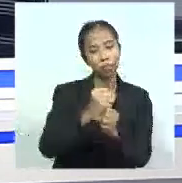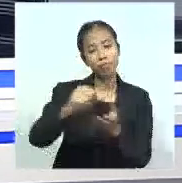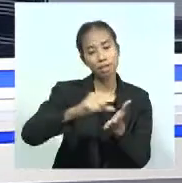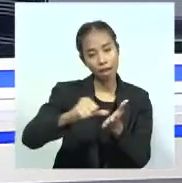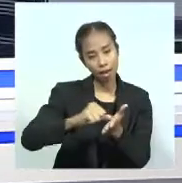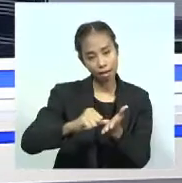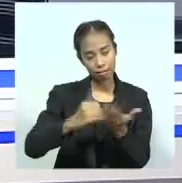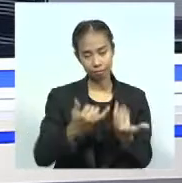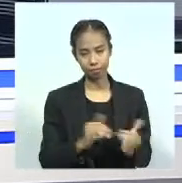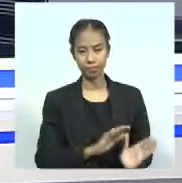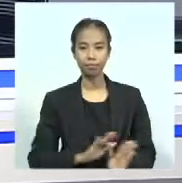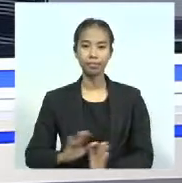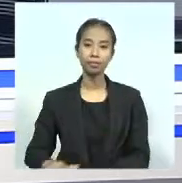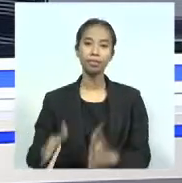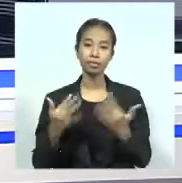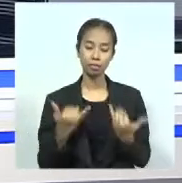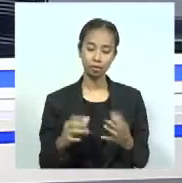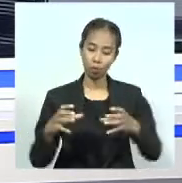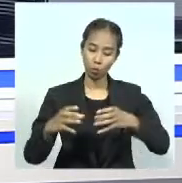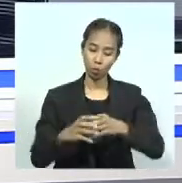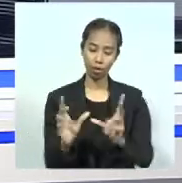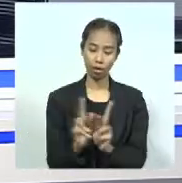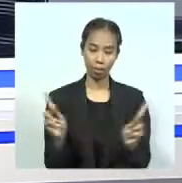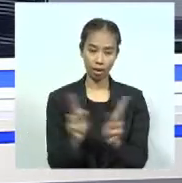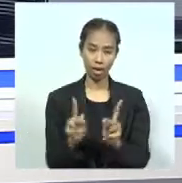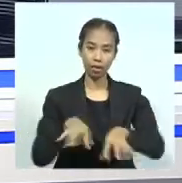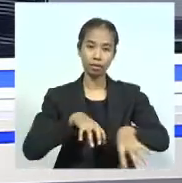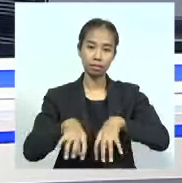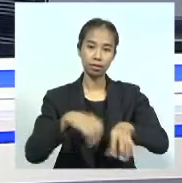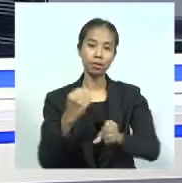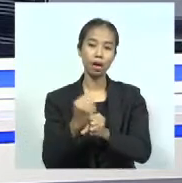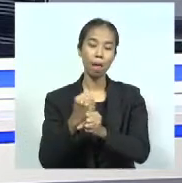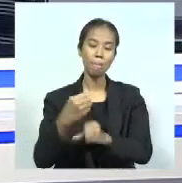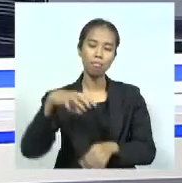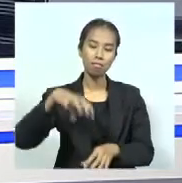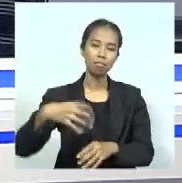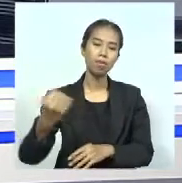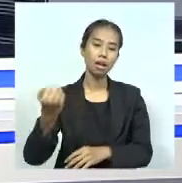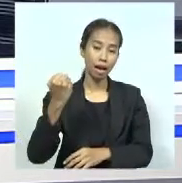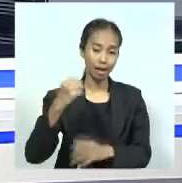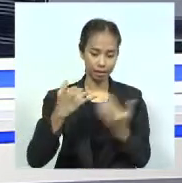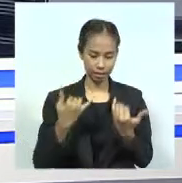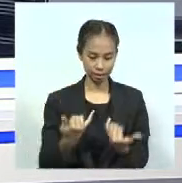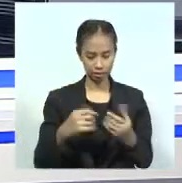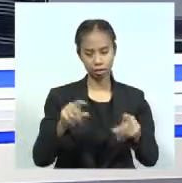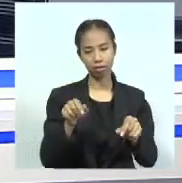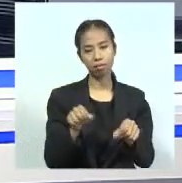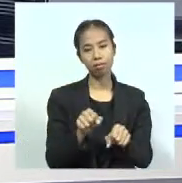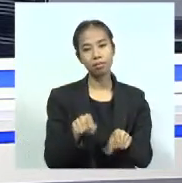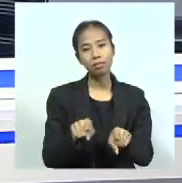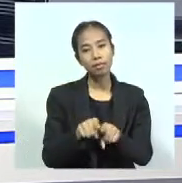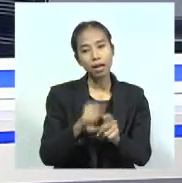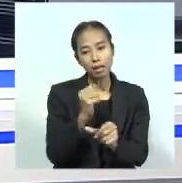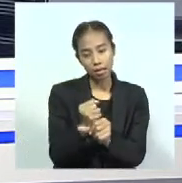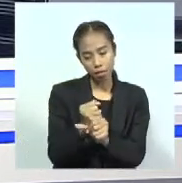อีกหนึ่งแนวทางที่วันนี้มีการพูดคุยกันนะคะคณะกรรมการบริหารนโยบายพลังงานก็ออกมาตรการปรับปรุงข้อกำหนดเพื่อเพิ่มสัดส่วนผส